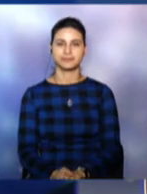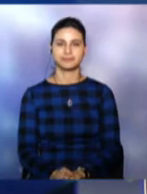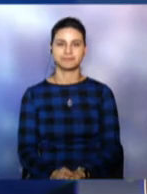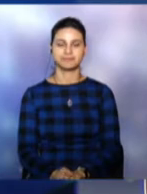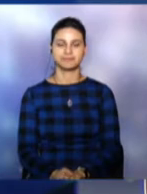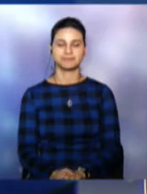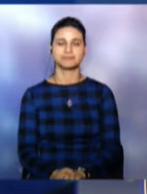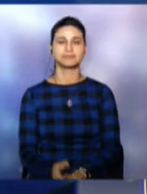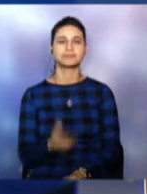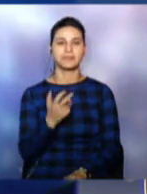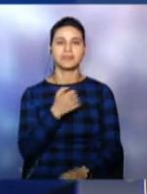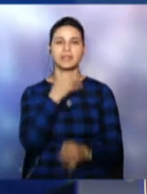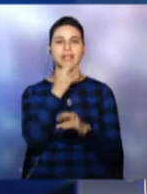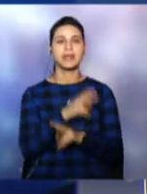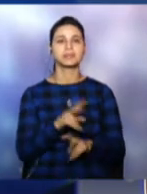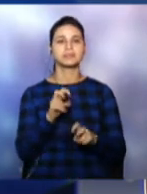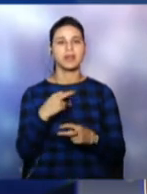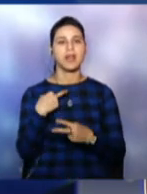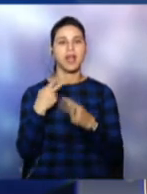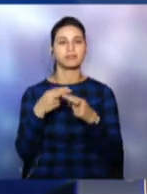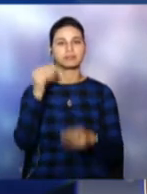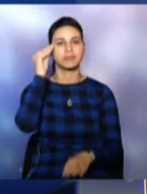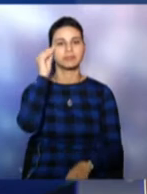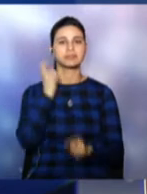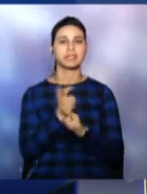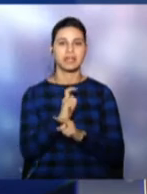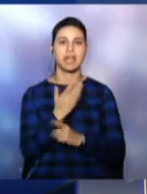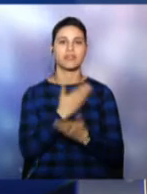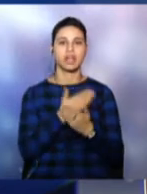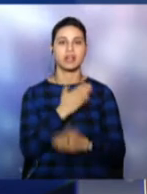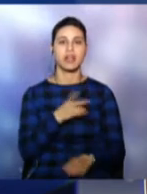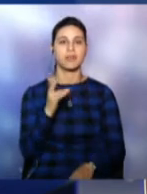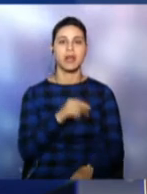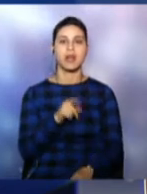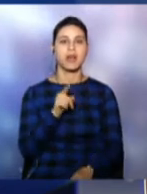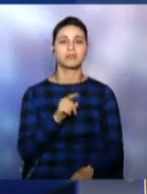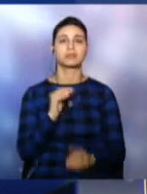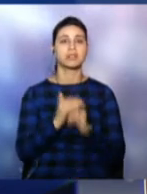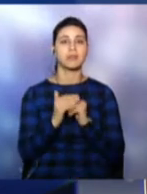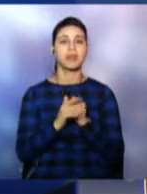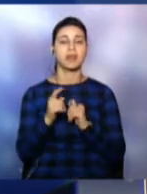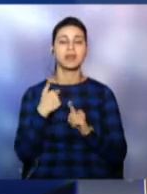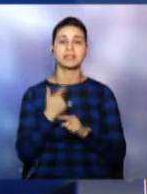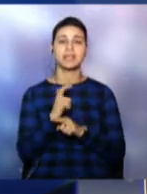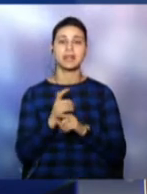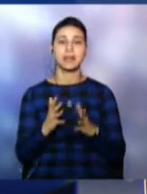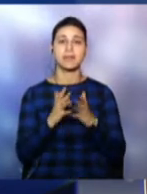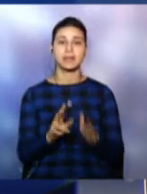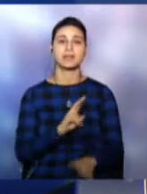რა თქმა უნდა, ნებისმიერი თანამოაზრე, რომელიც ჩვენ გვერდდება, ძალიან გვიხარია, მაგრამ არ დაგიმოვავთ ყველაზე მეტად გვიხარია, რომ